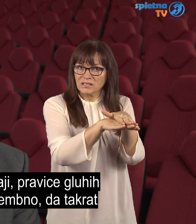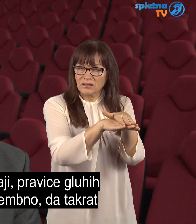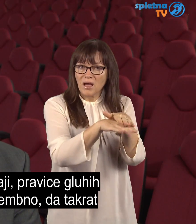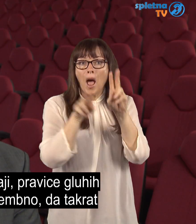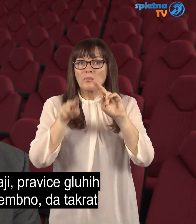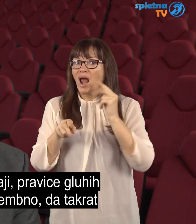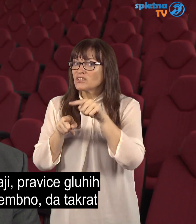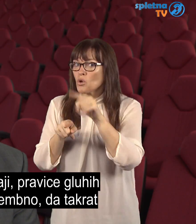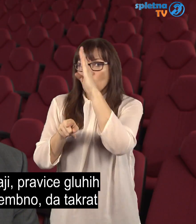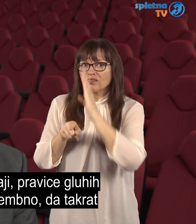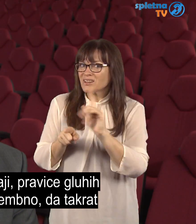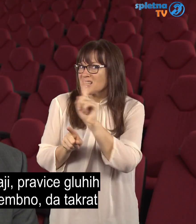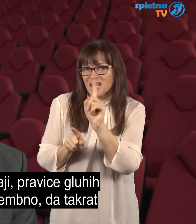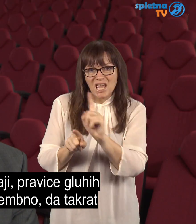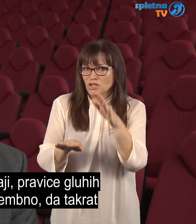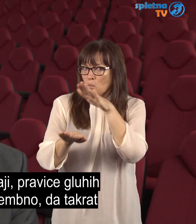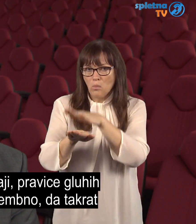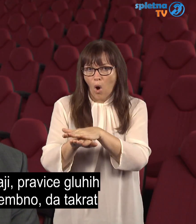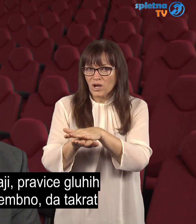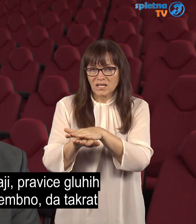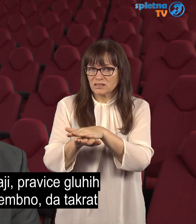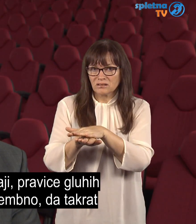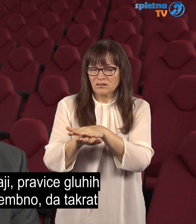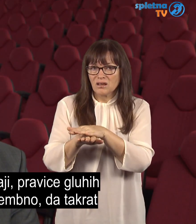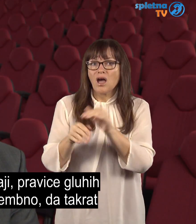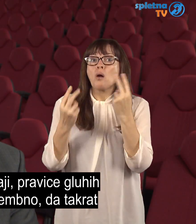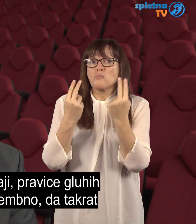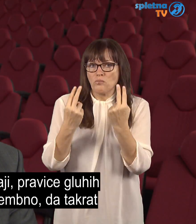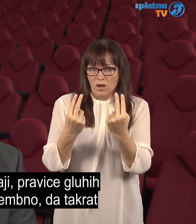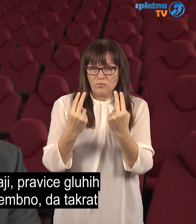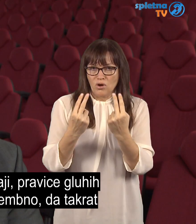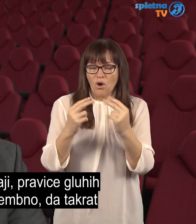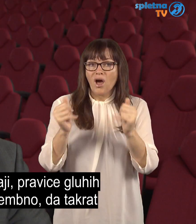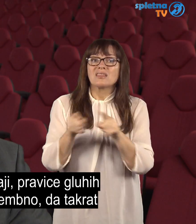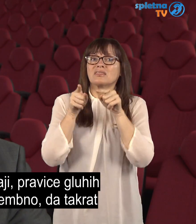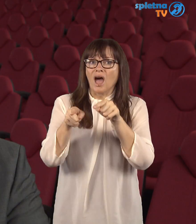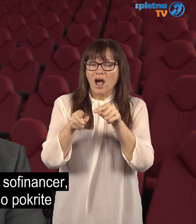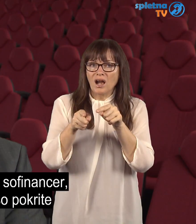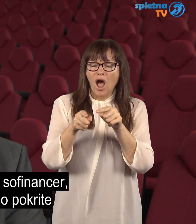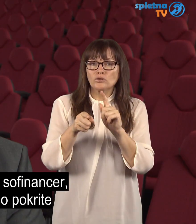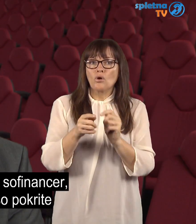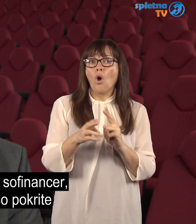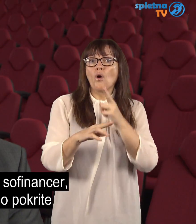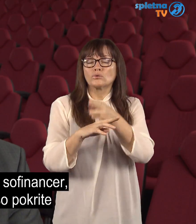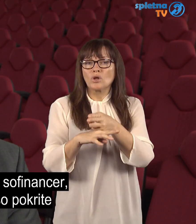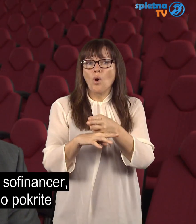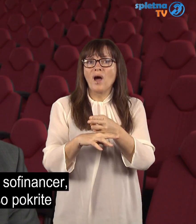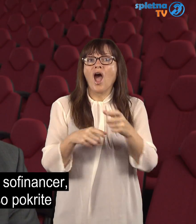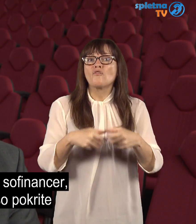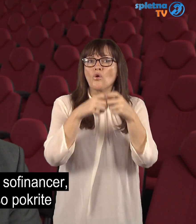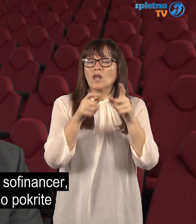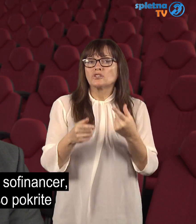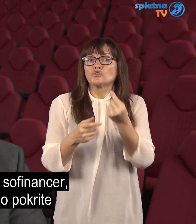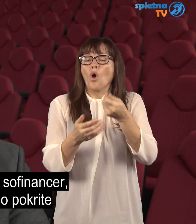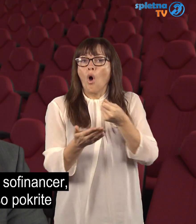pokrite, pravice gluhih in naglušnih pa niso pokrite in je seveda pomembno, da takrat vstopa fundacija kot